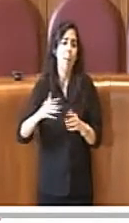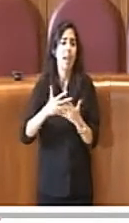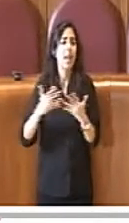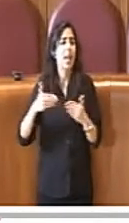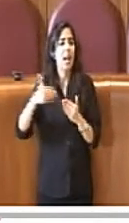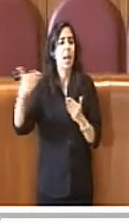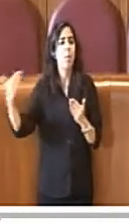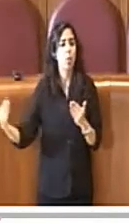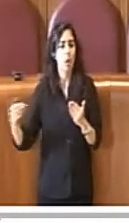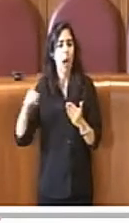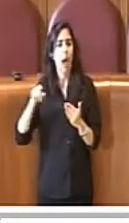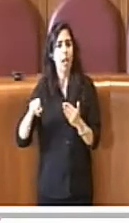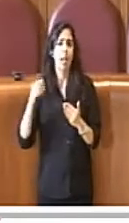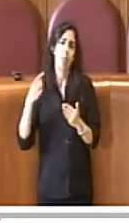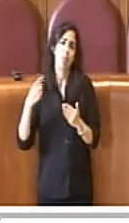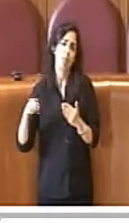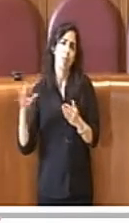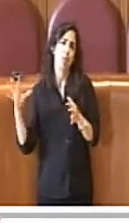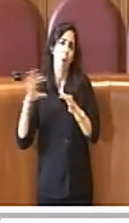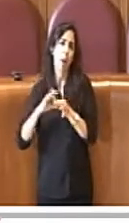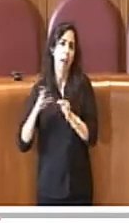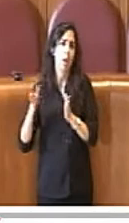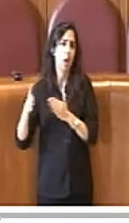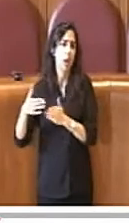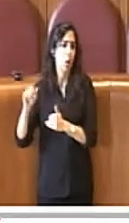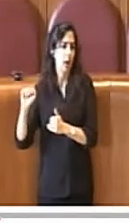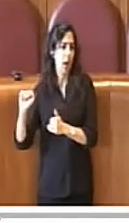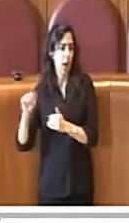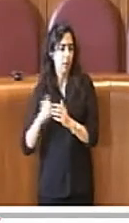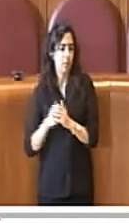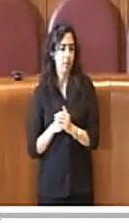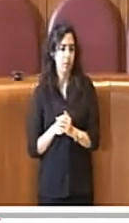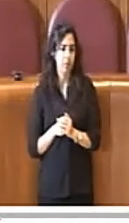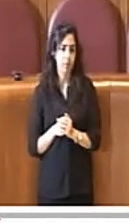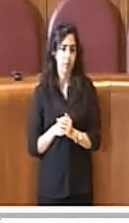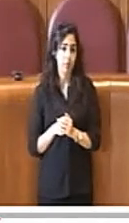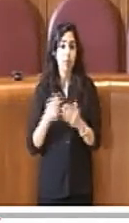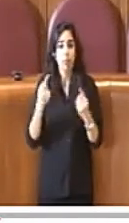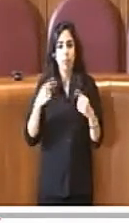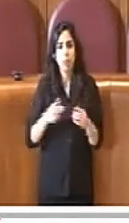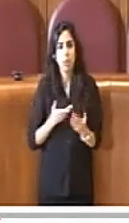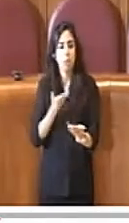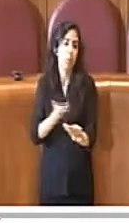FIB, che ricade nella categoria A. Questa quindi è la